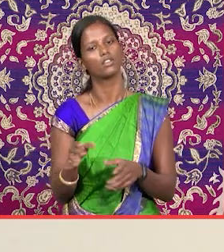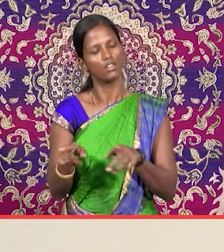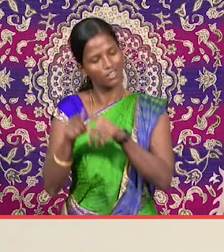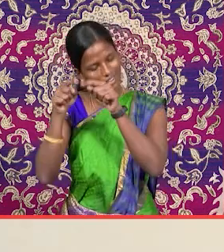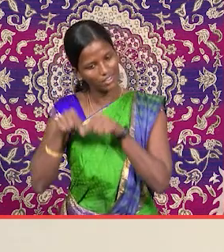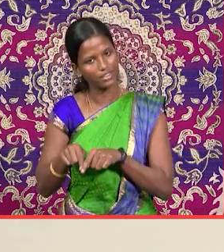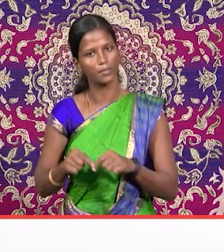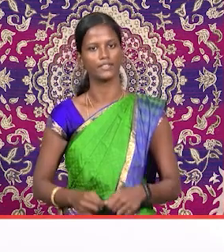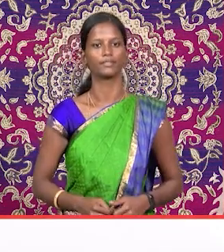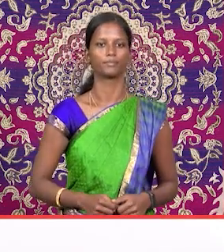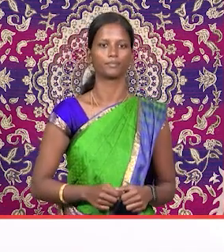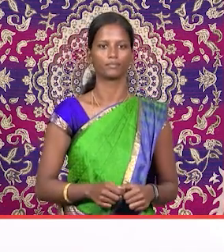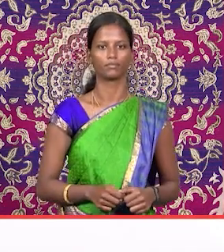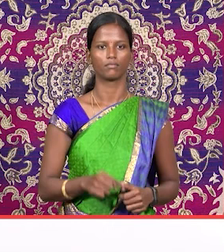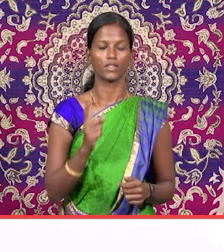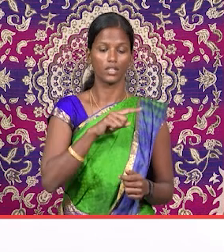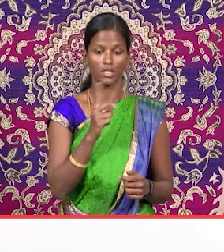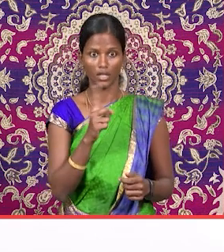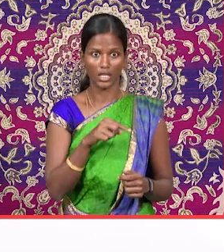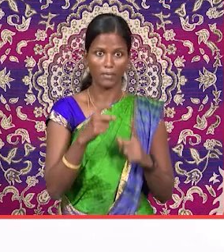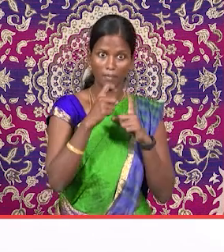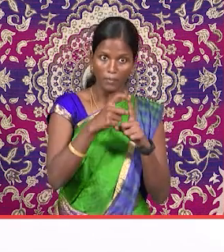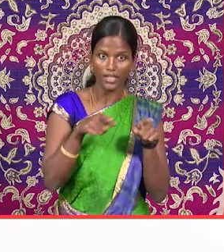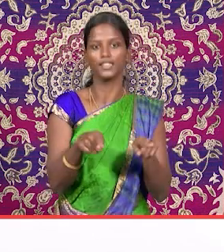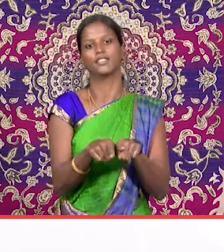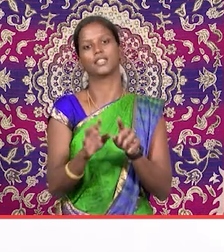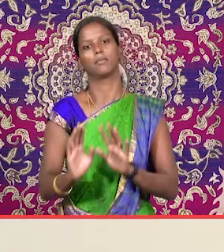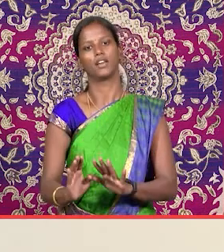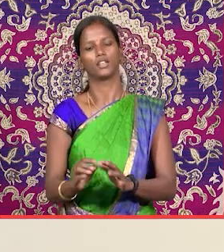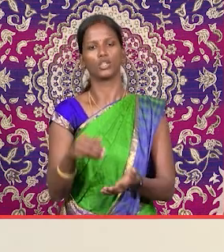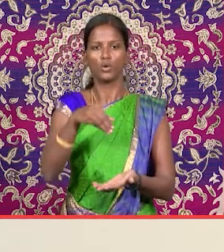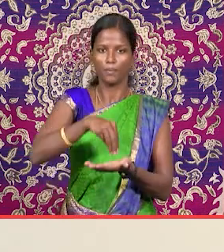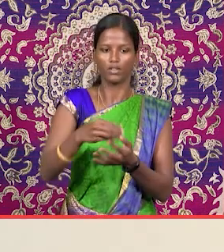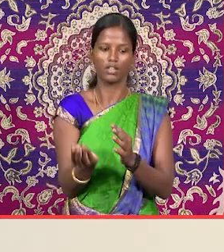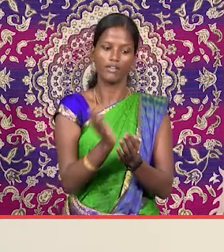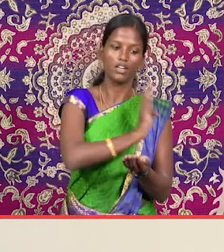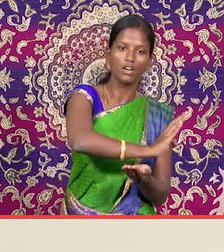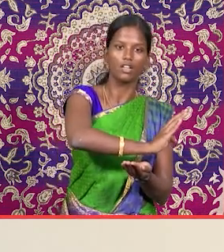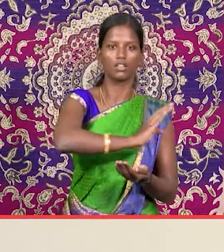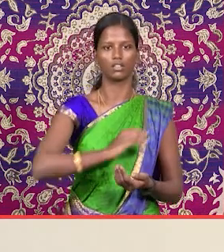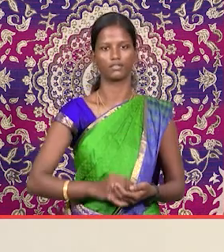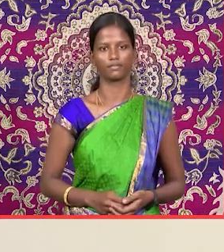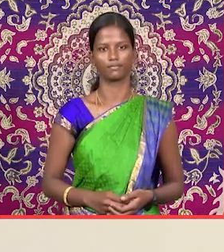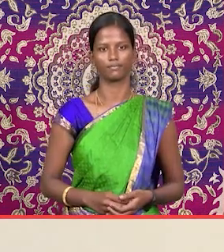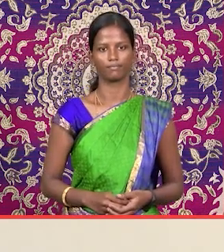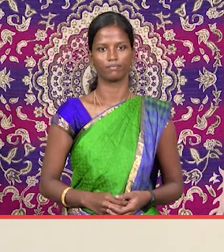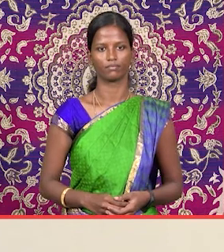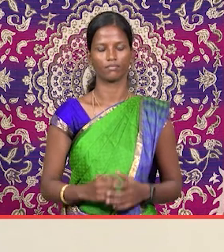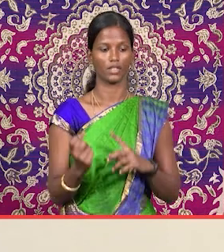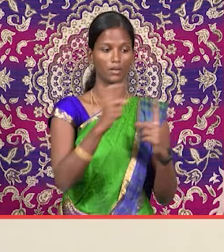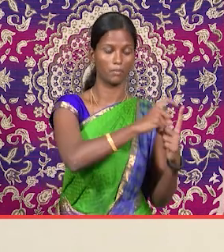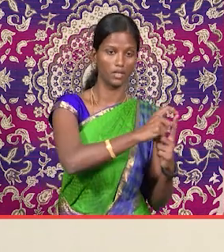1/4 × ₹1000. ஸோ இப்போ இந்த ரெண்டு உறுப்புகளையும் பார்த்தீங்கன்னா பிங்கிற உறுப்பு காமனாக இருக்குது, அதை நம்ம காமனாக